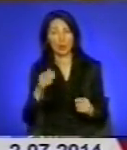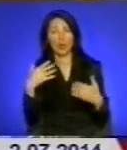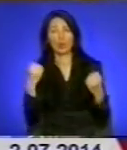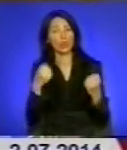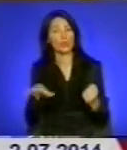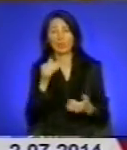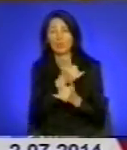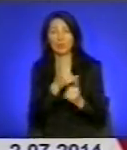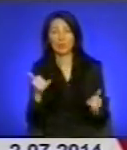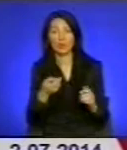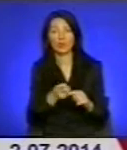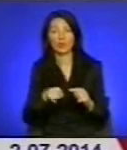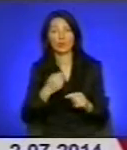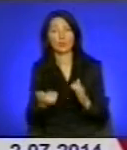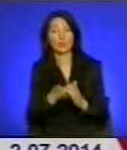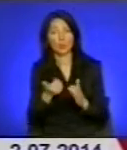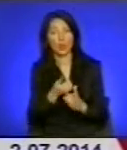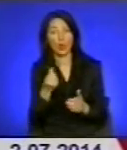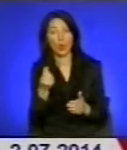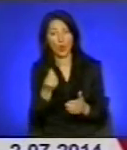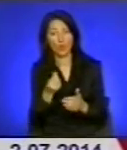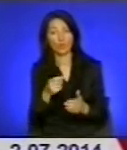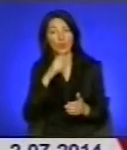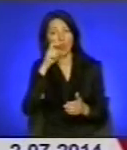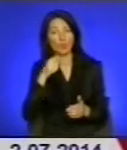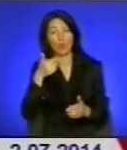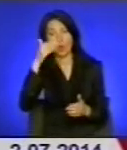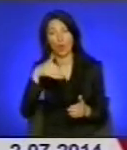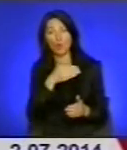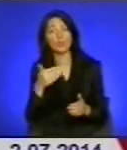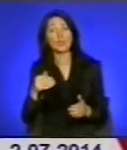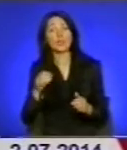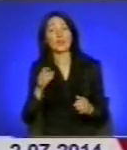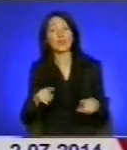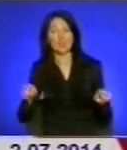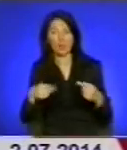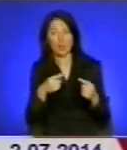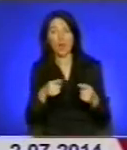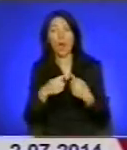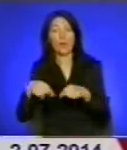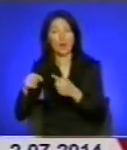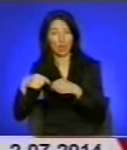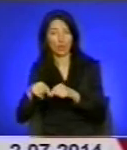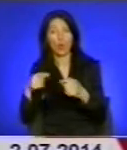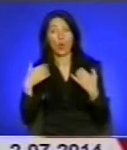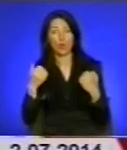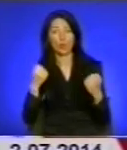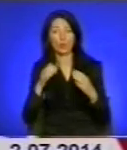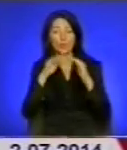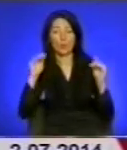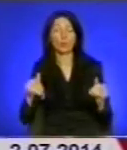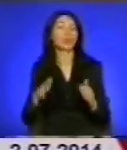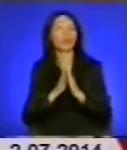українська греко-католицька церква створила найбільшу мережу оздоровчих таборів священики різних конфесій просили представників влади